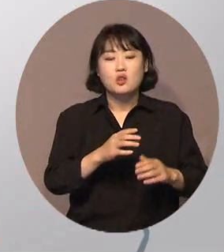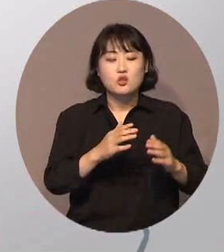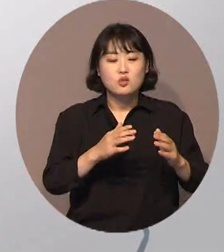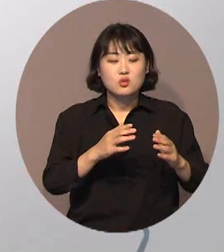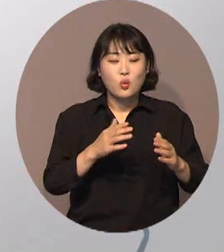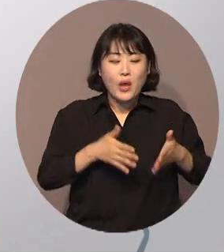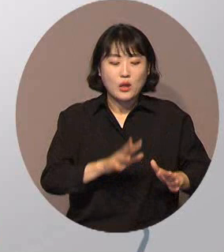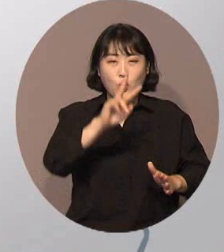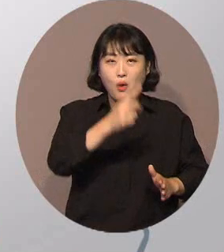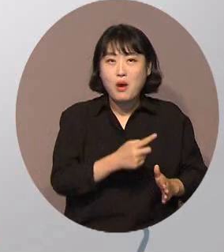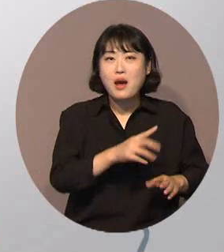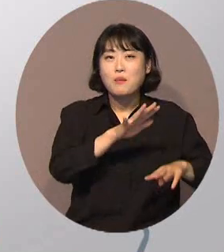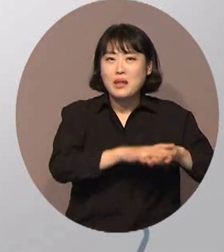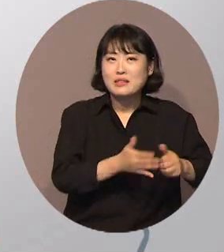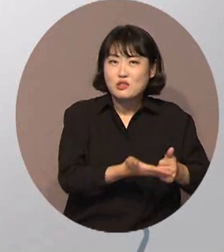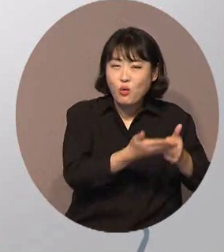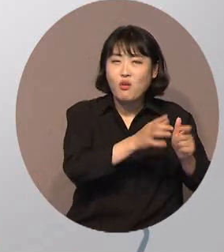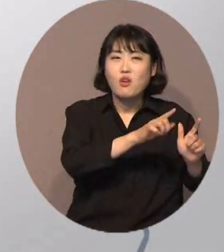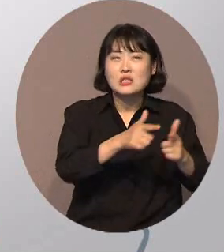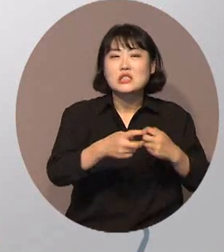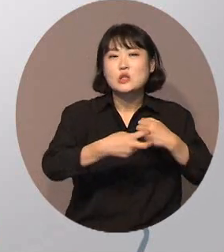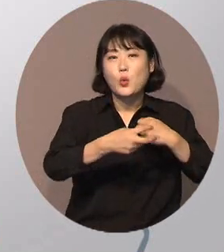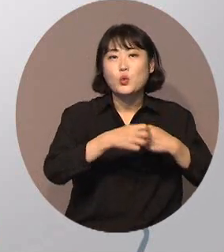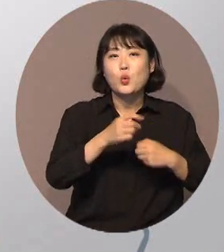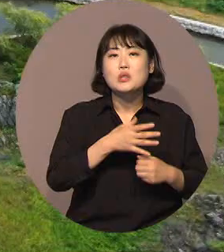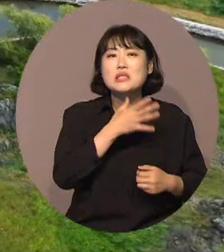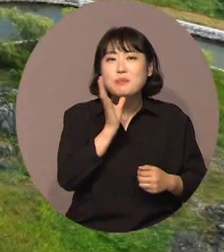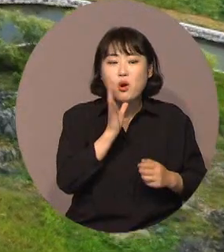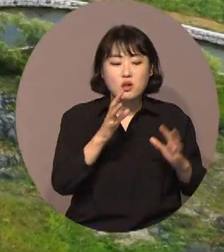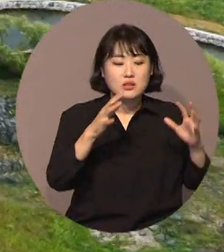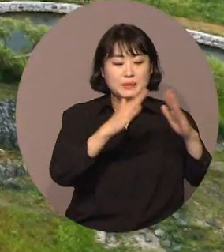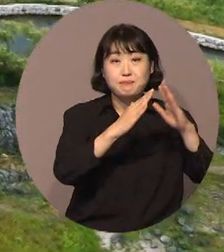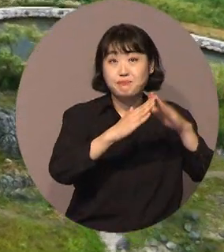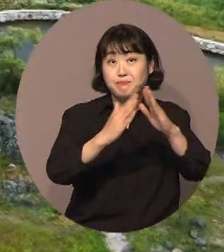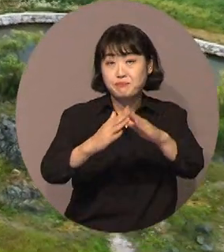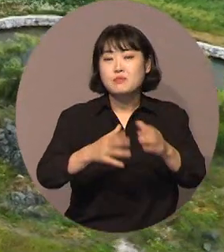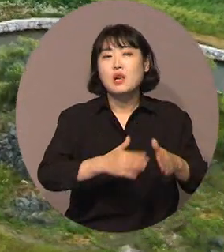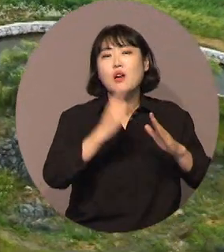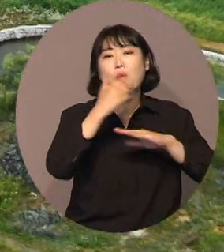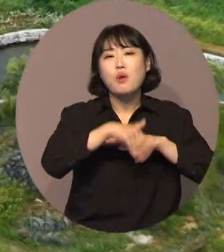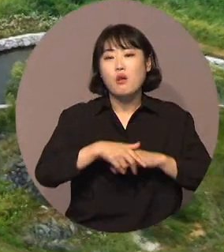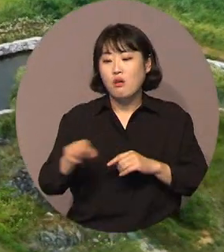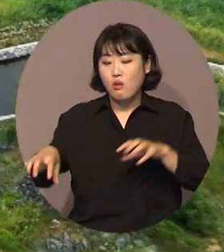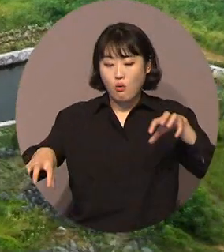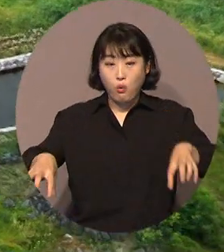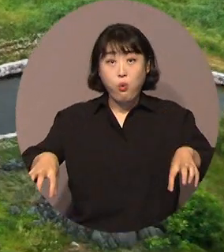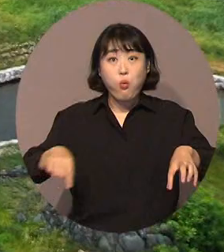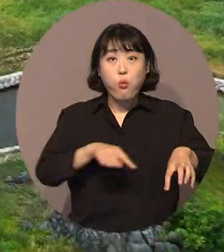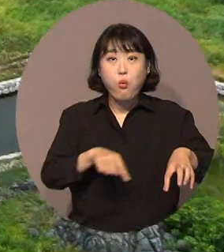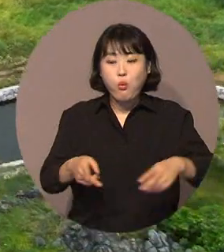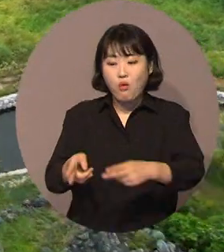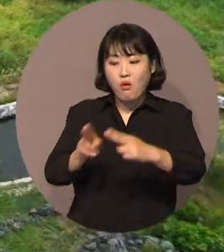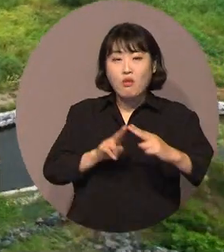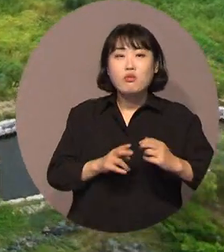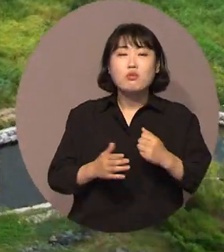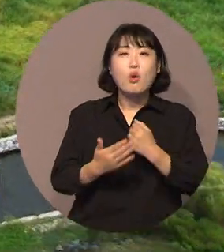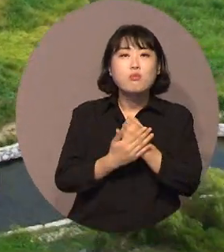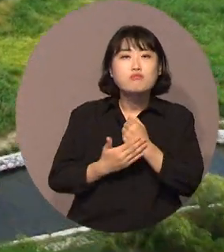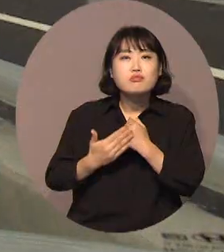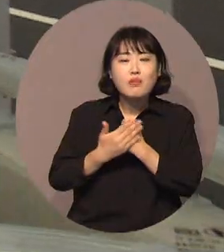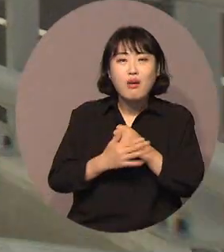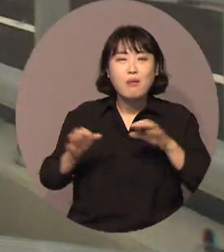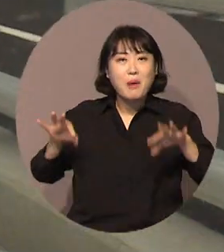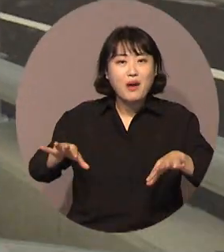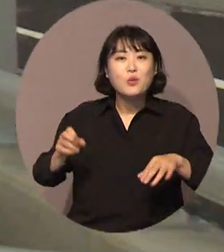귀농귀촌타운 의료시설과 실버단지 등이 들어서 예정입니다 두 지역간 대규모 단지를 잇는 도로 덕에 접근성이 좋아진